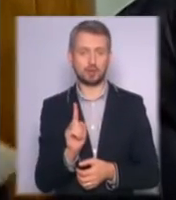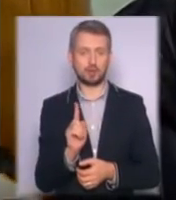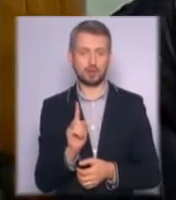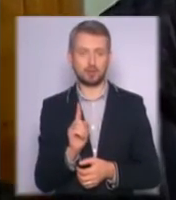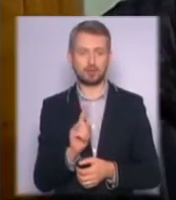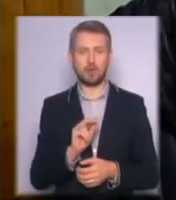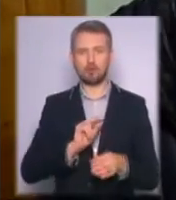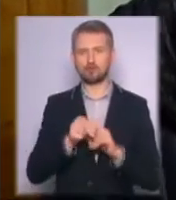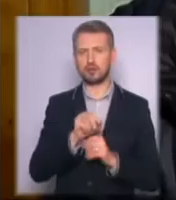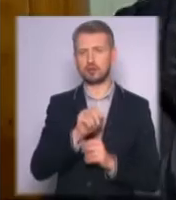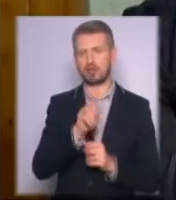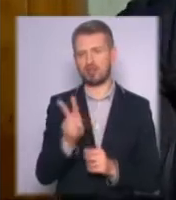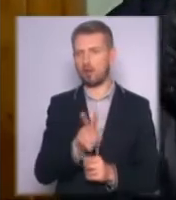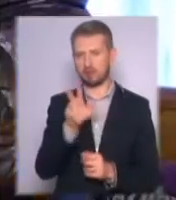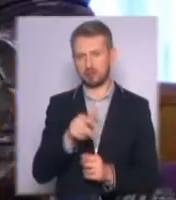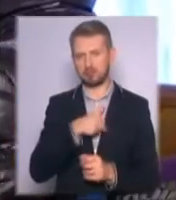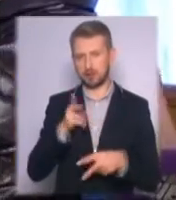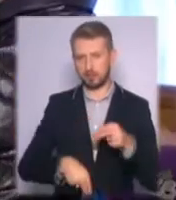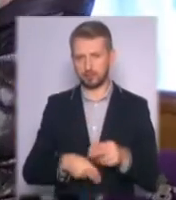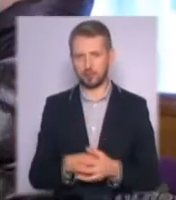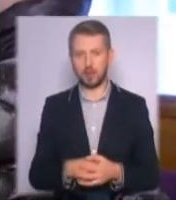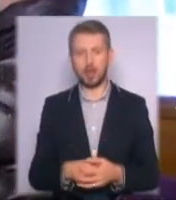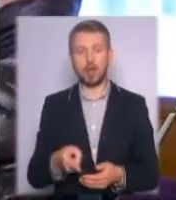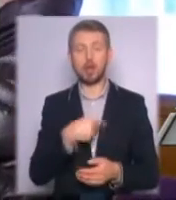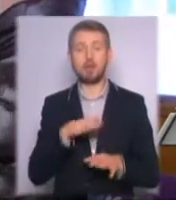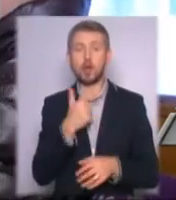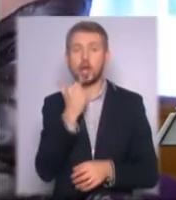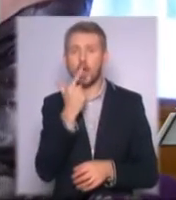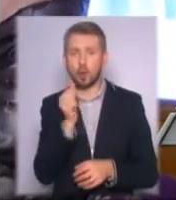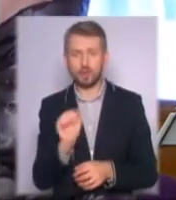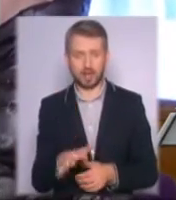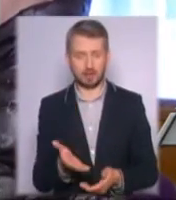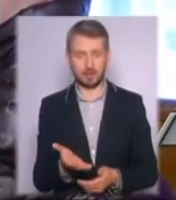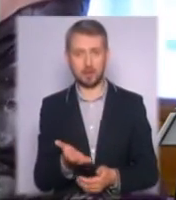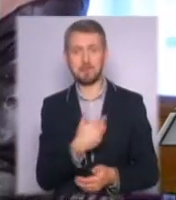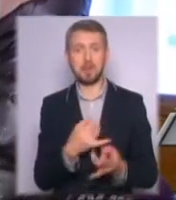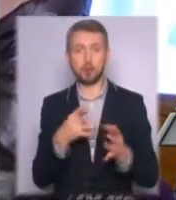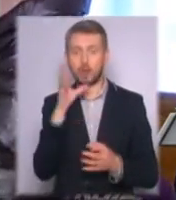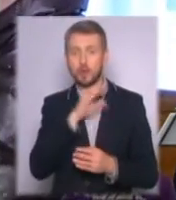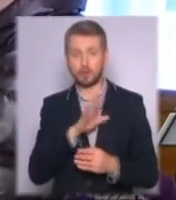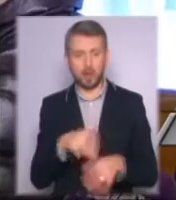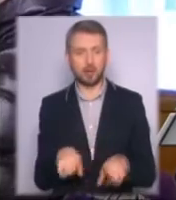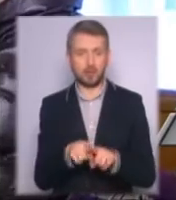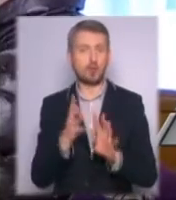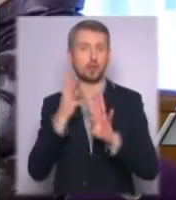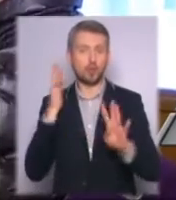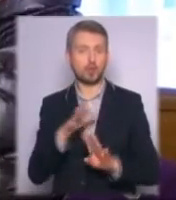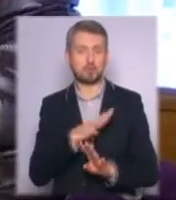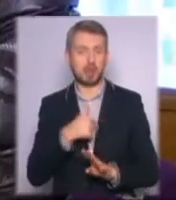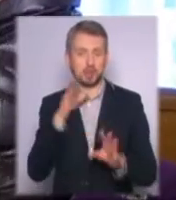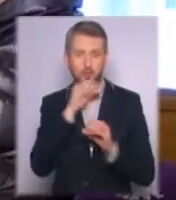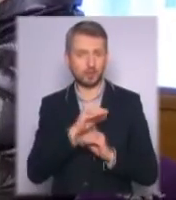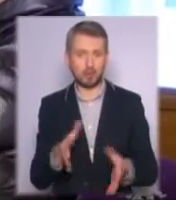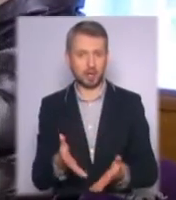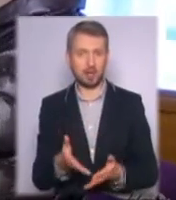за 2-3, можливо, ми пройдемо медогляд. А нам тільки кров здати. Ми просто не успіли. От так же очередь була, і ми не успіли.